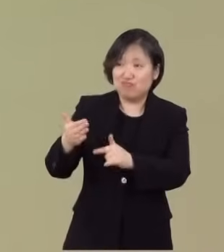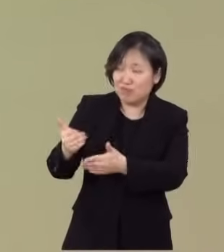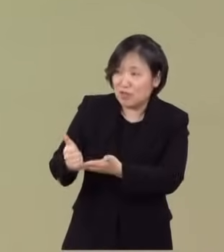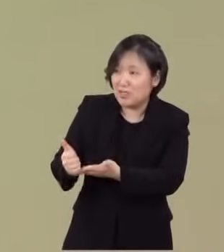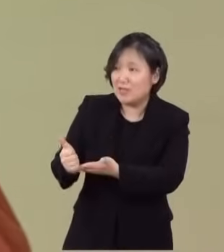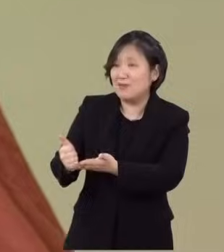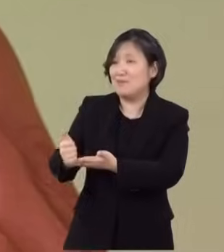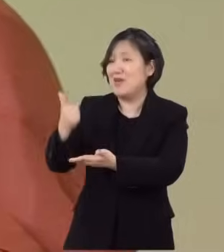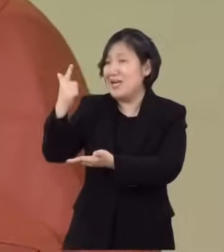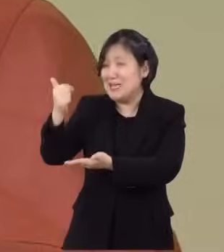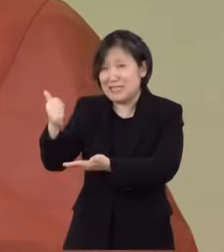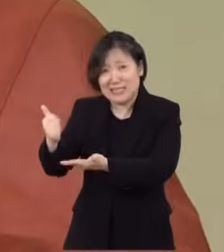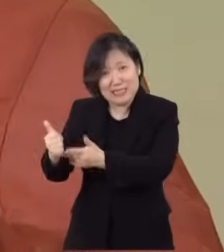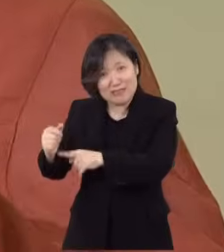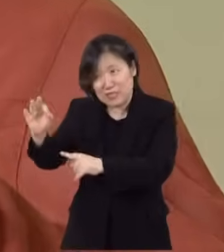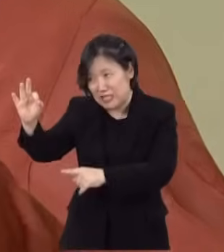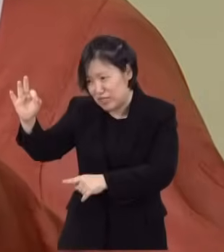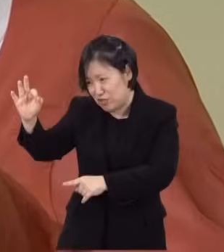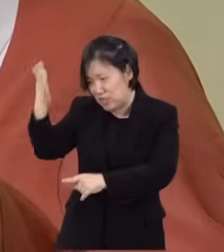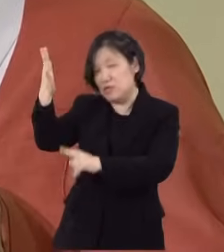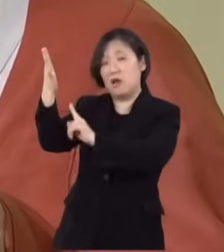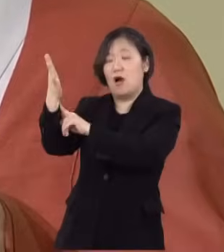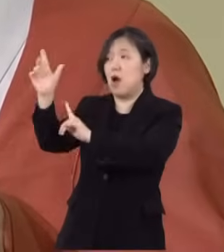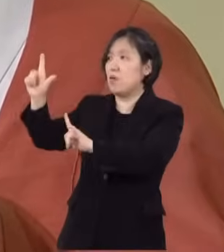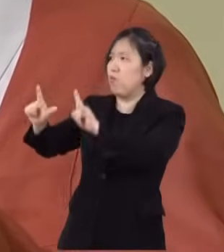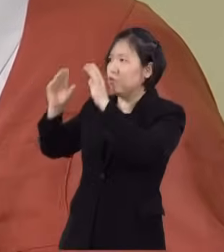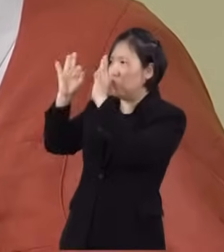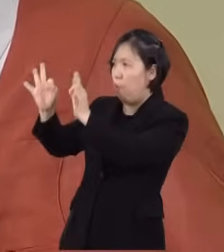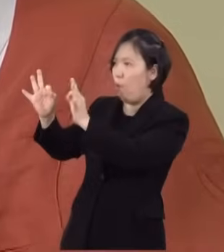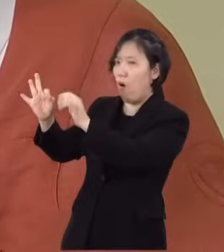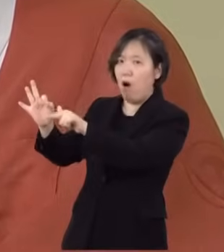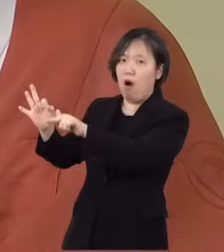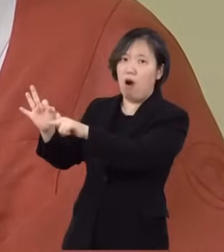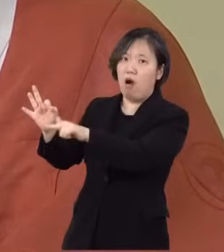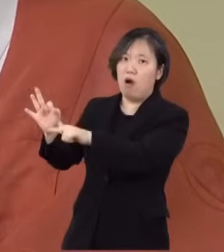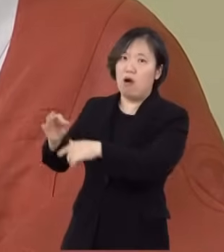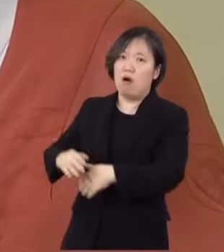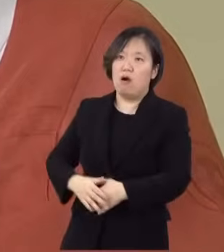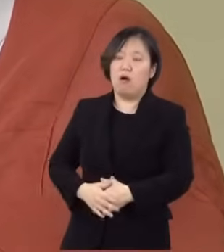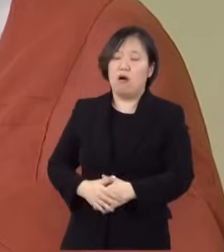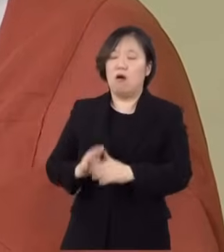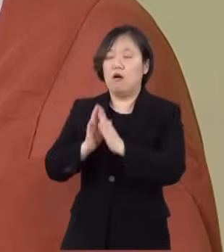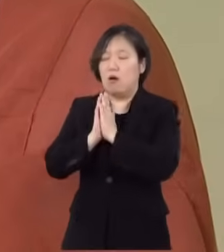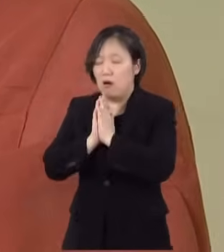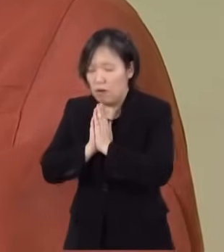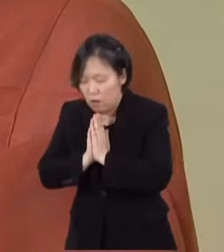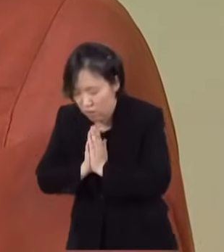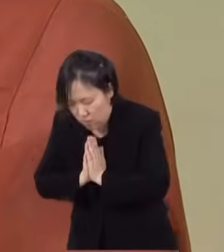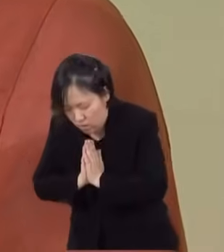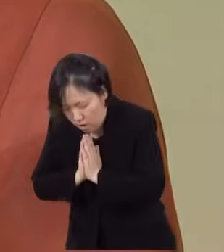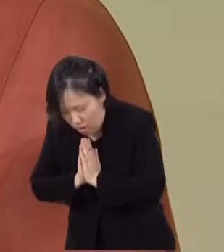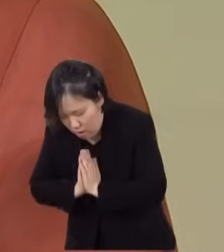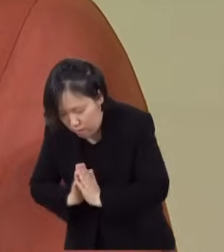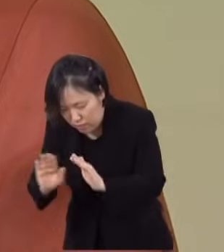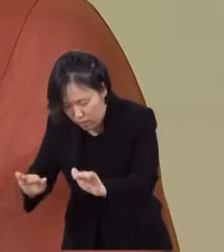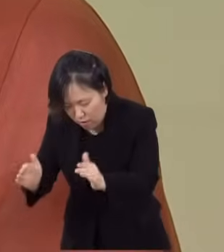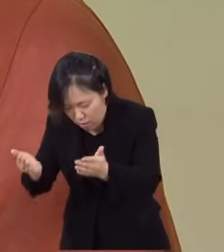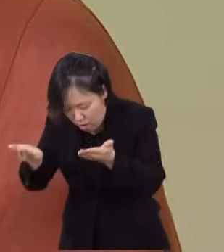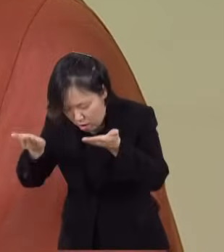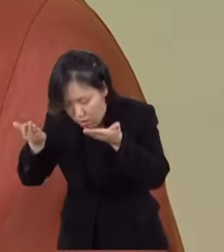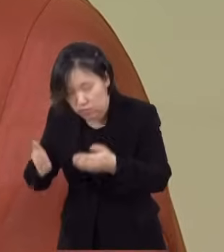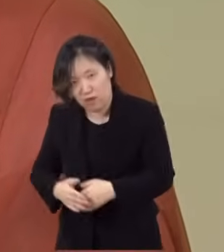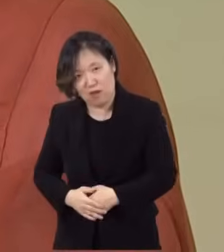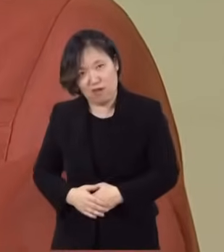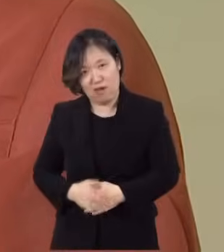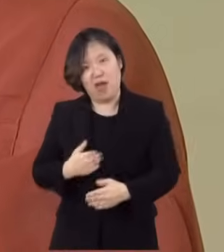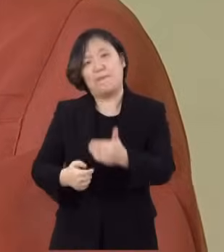자리에서 부처님과 그 수많은 신통 변화를 펼치는 비구 스님들 앞에 합장 공경